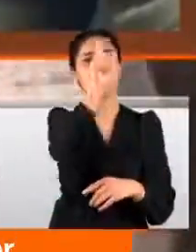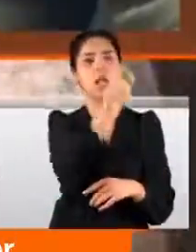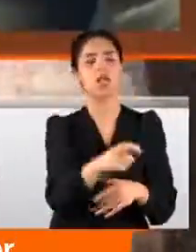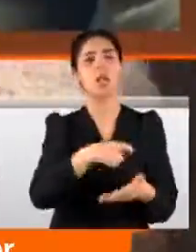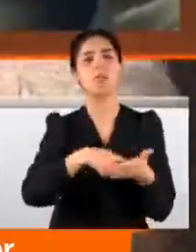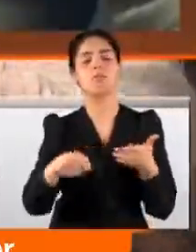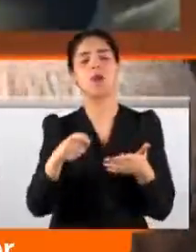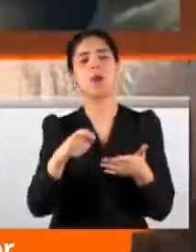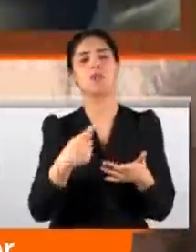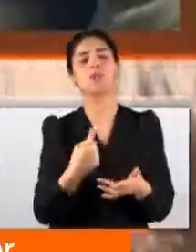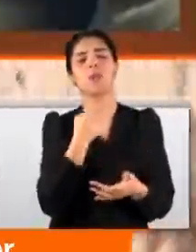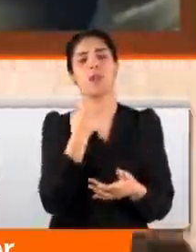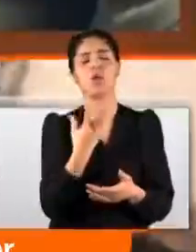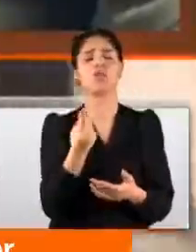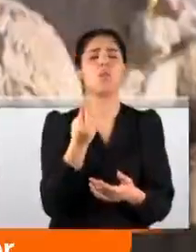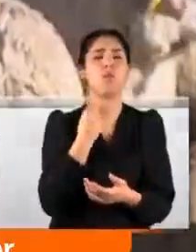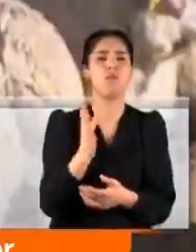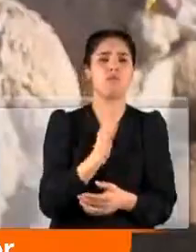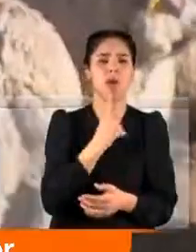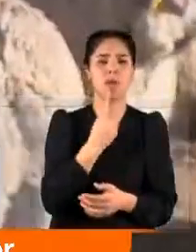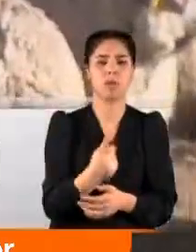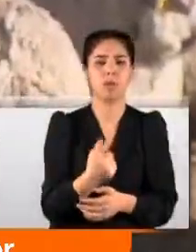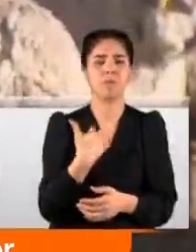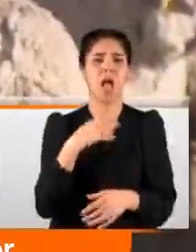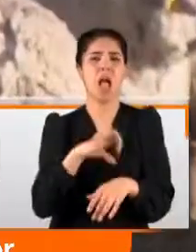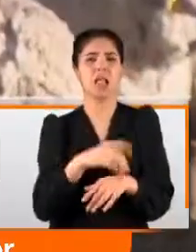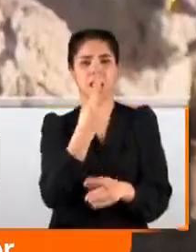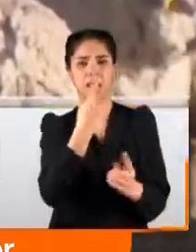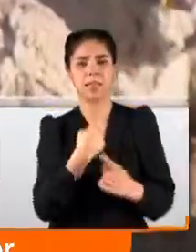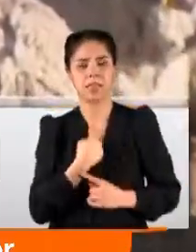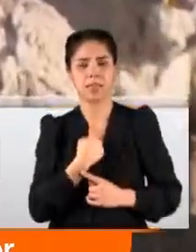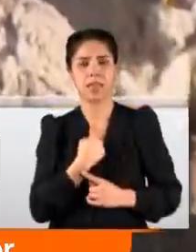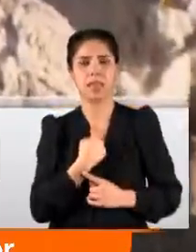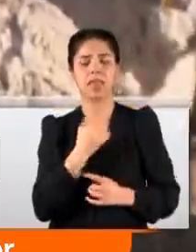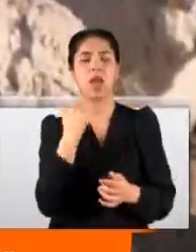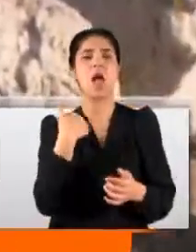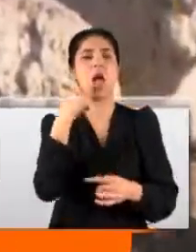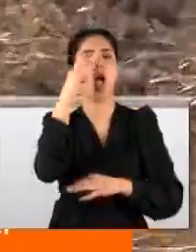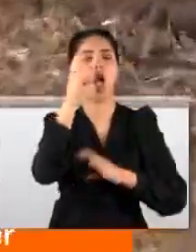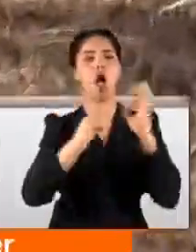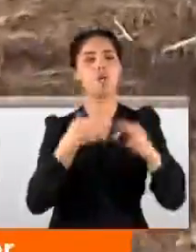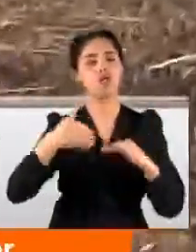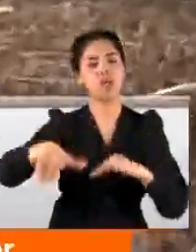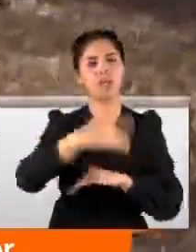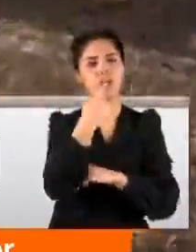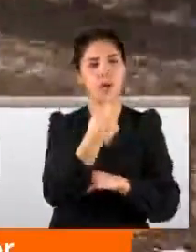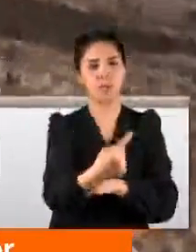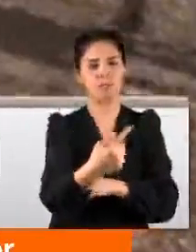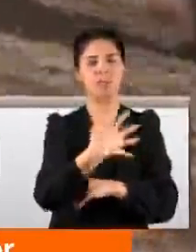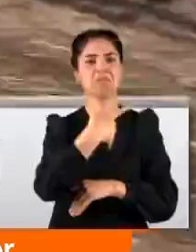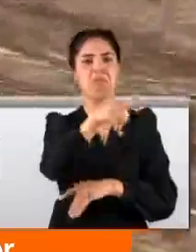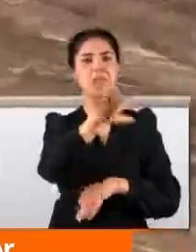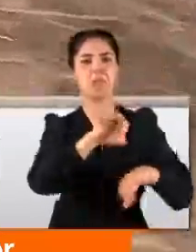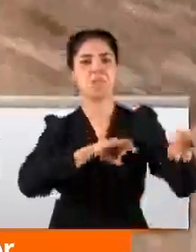şikayet etmeye başlamıştı. Çok borcum var diyordu. Bana hasta olduğunu söyledi. Sincan'da amcasının yanına gideceğini söyledi. Planını devreye sokacağı